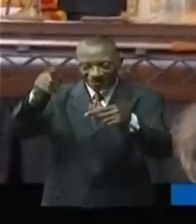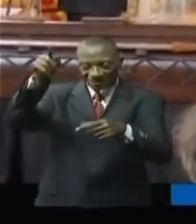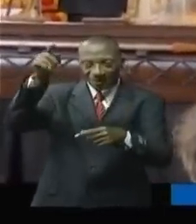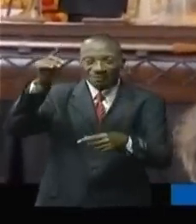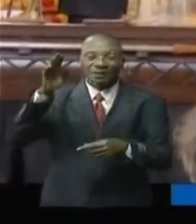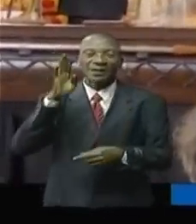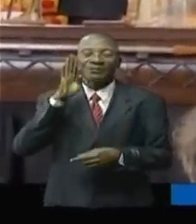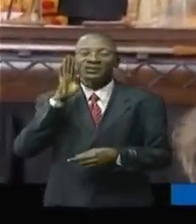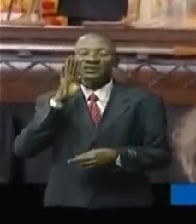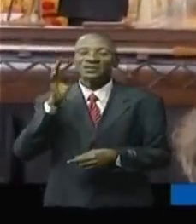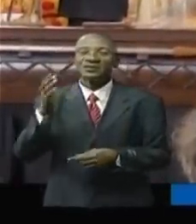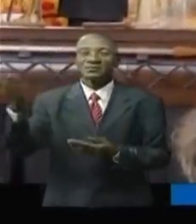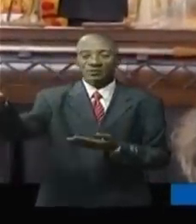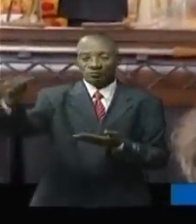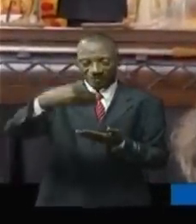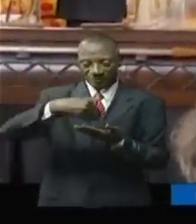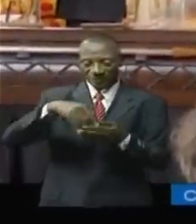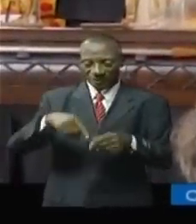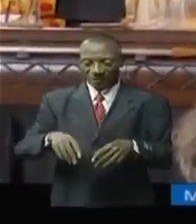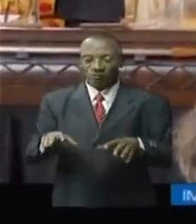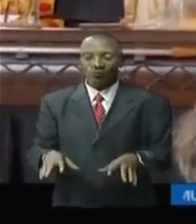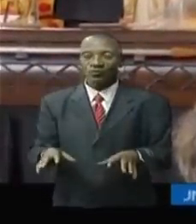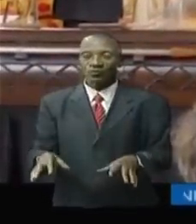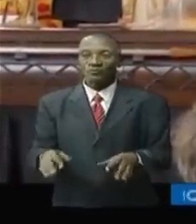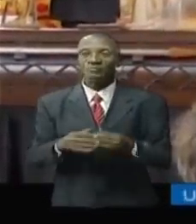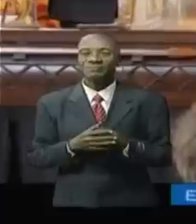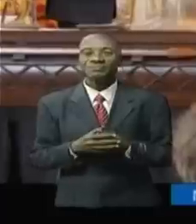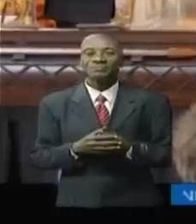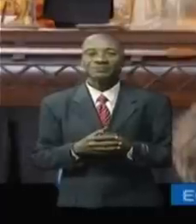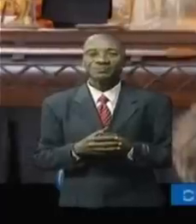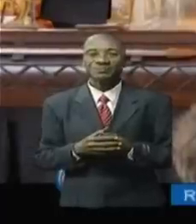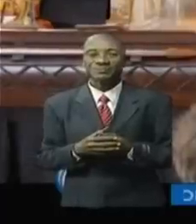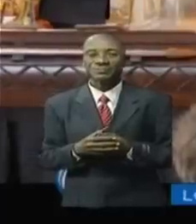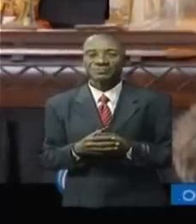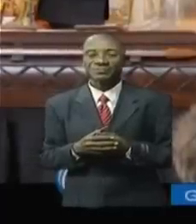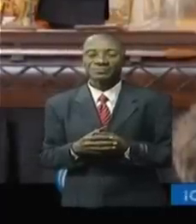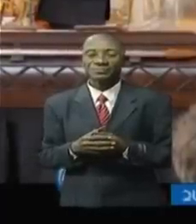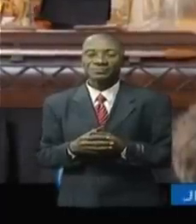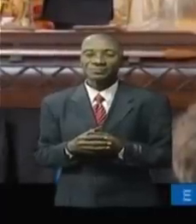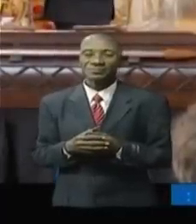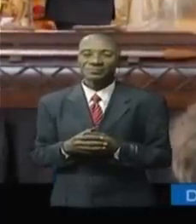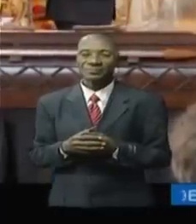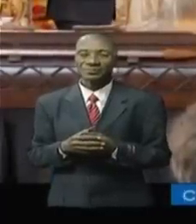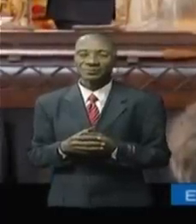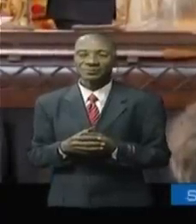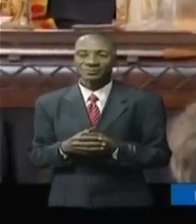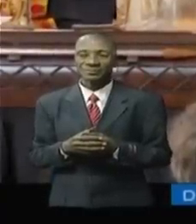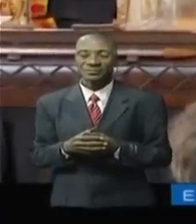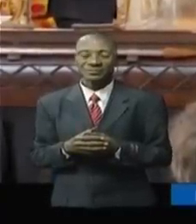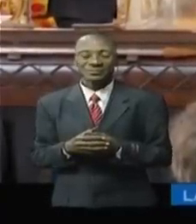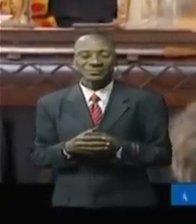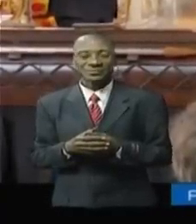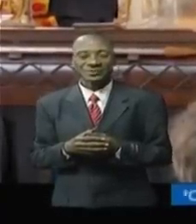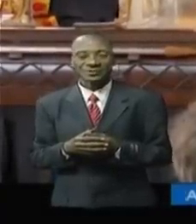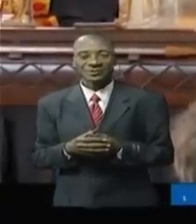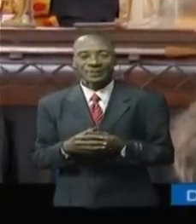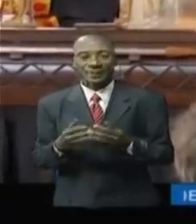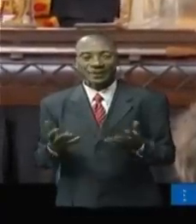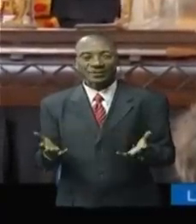République démocratique du Congo. Dépouille autour de laquelle son